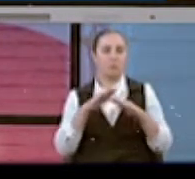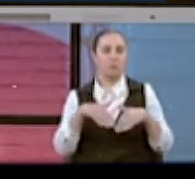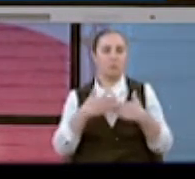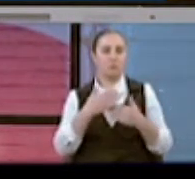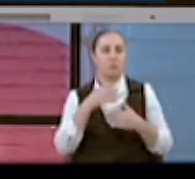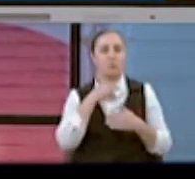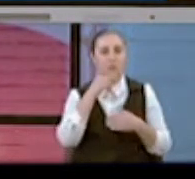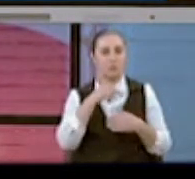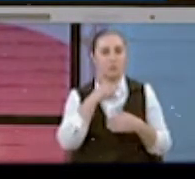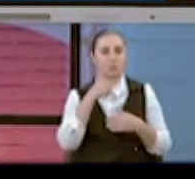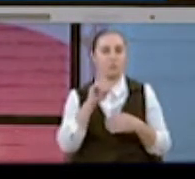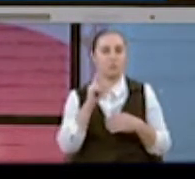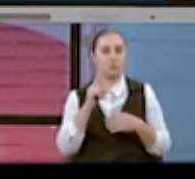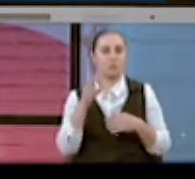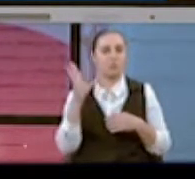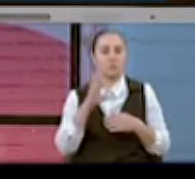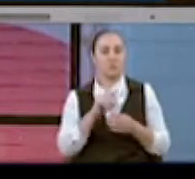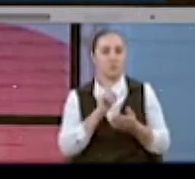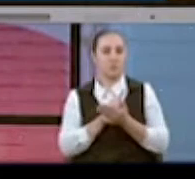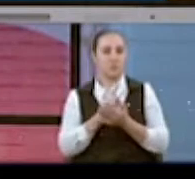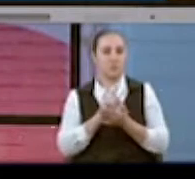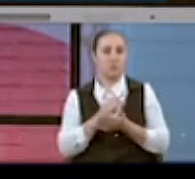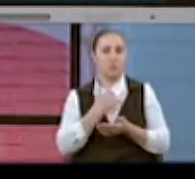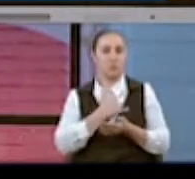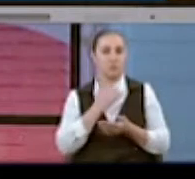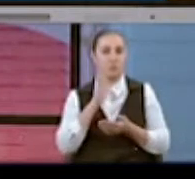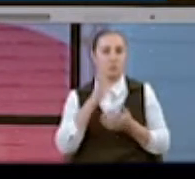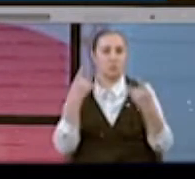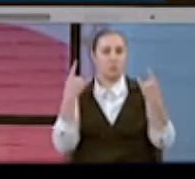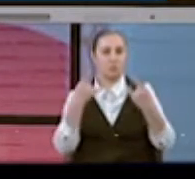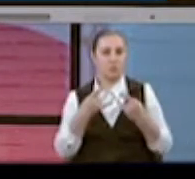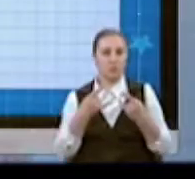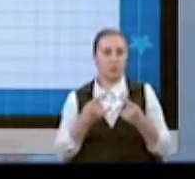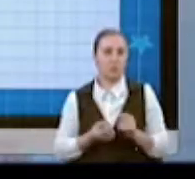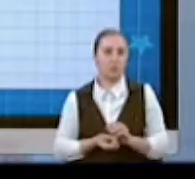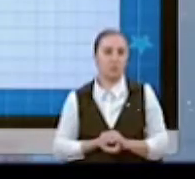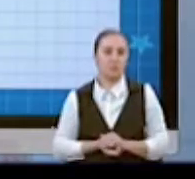очень внимательными, потому что все задания у нас будут на экране.